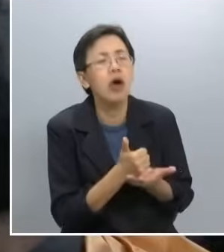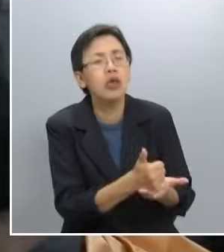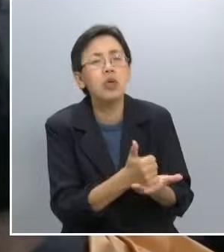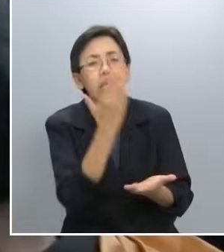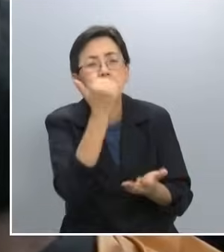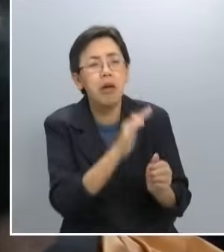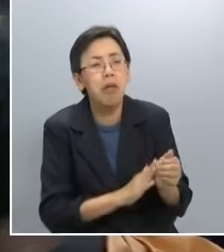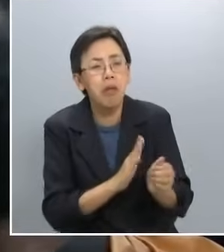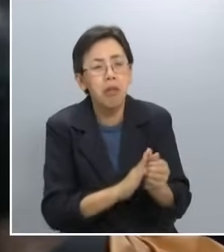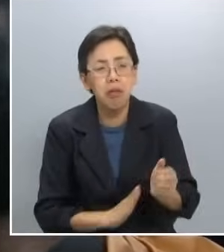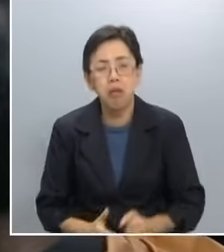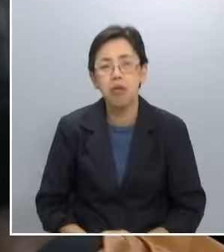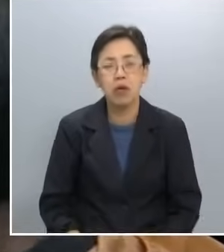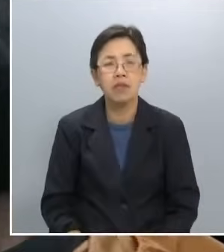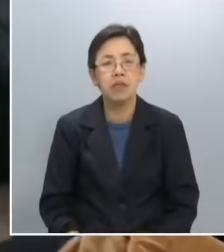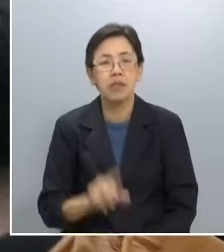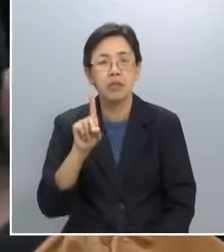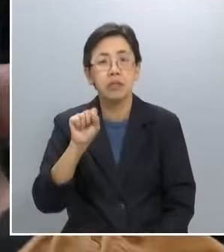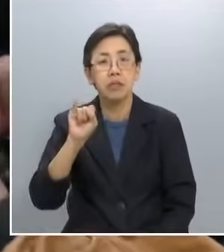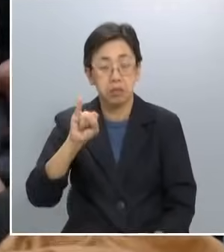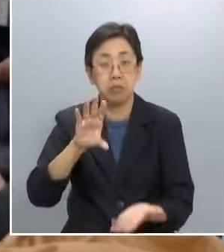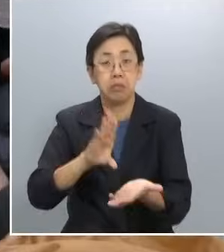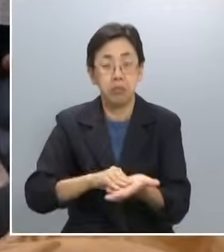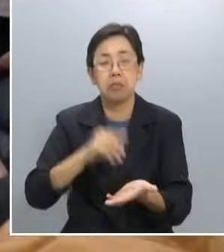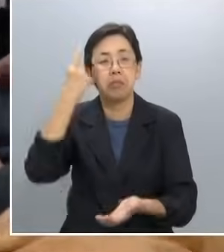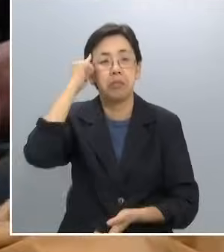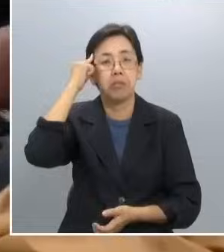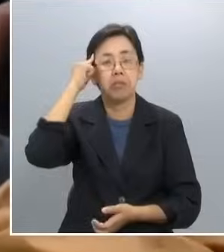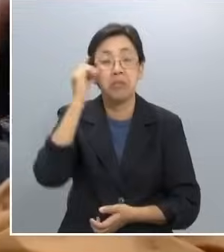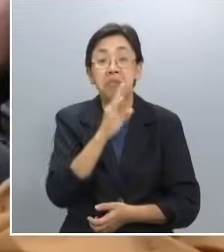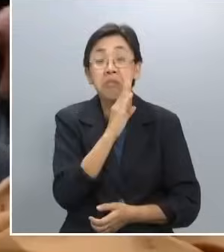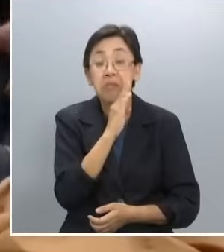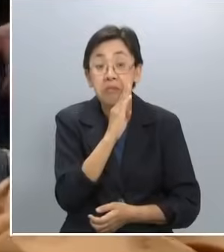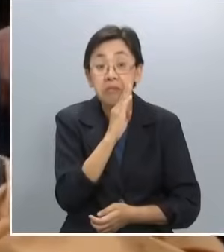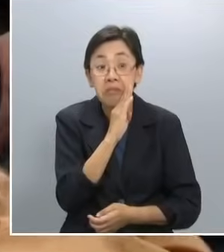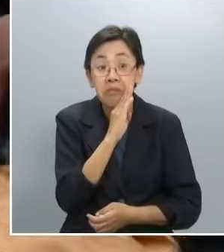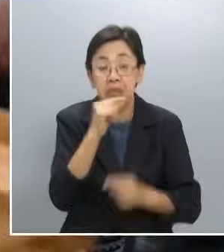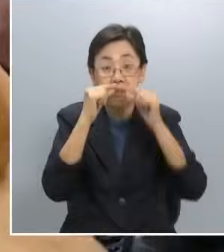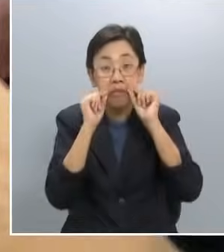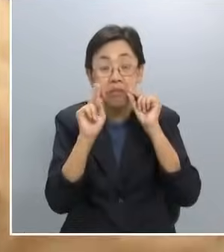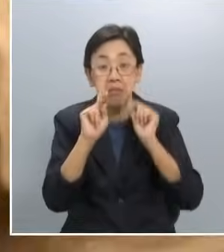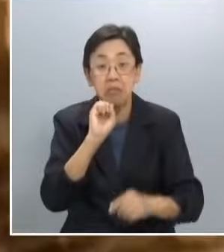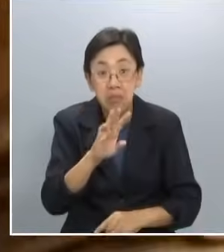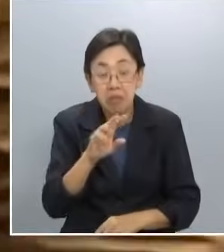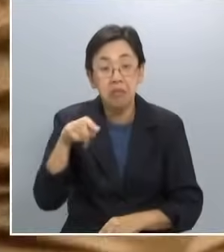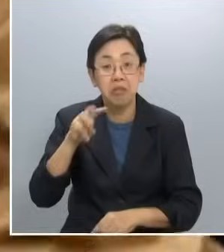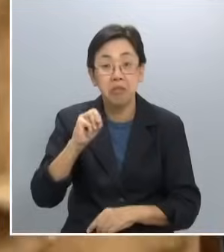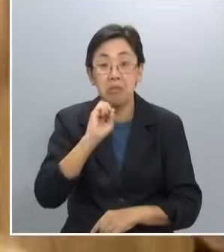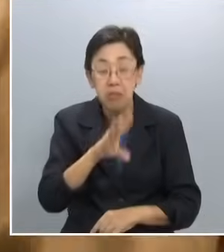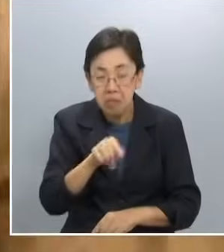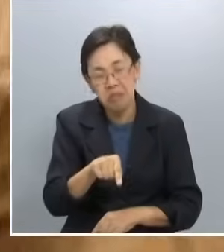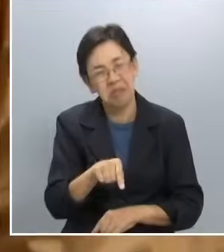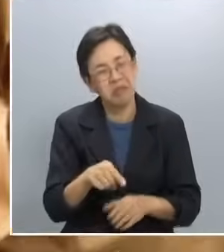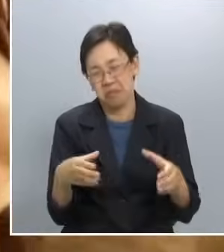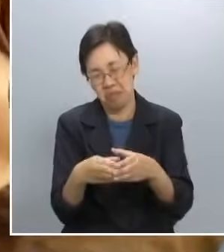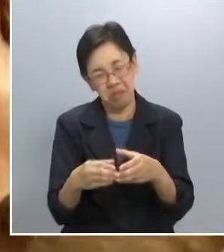โอ้โหนี่ DSIจะรับทำคดีมั้ยไม่รู้นะคะถ้าเป็นไปตามที่คุณกันบอกหรือเจ้าหน้าที่ที่พมบอกมันเป็นเครือ